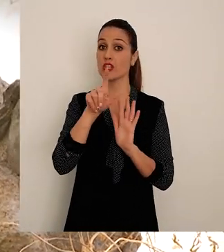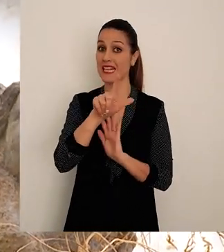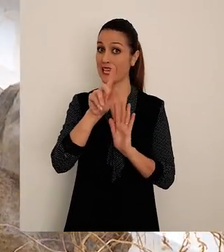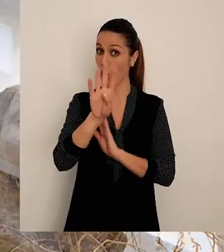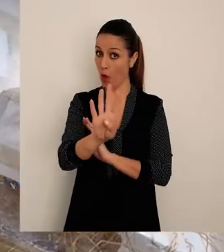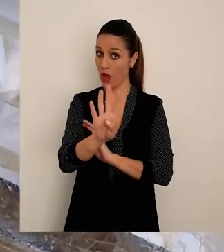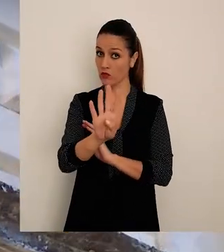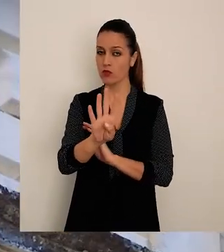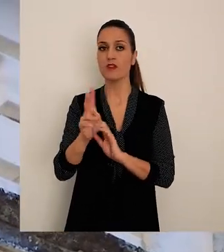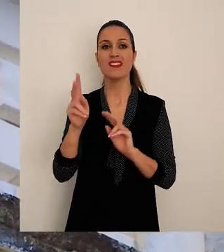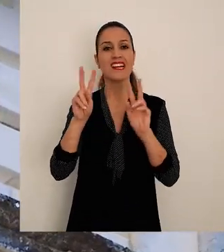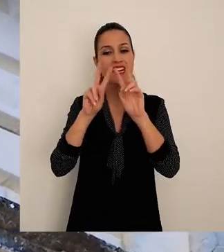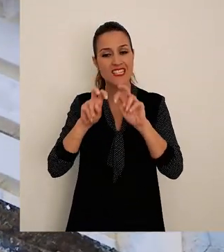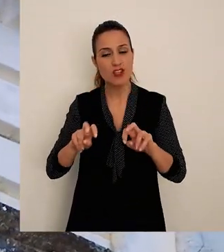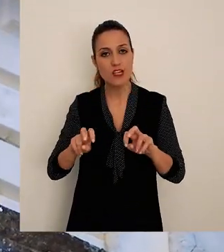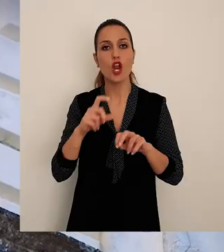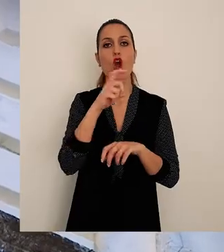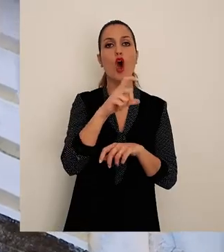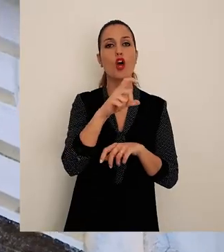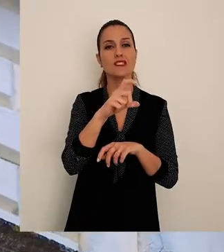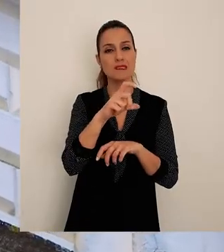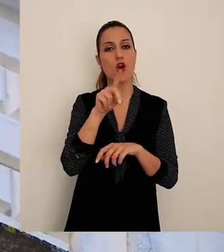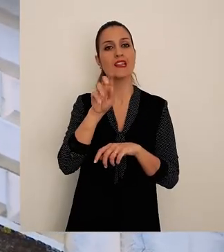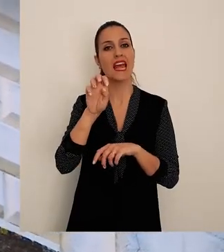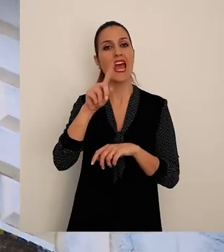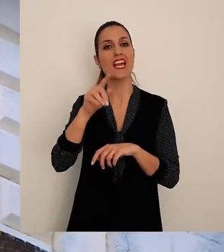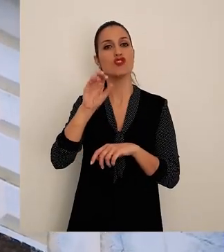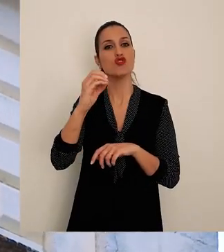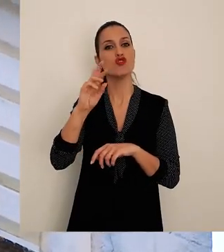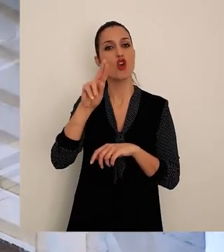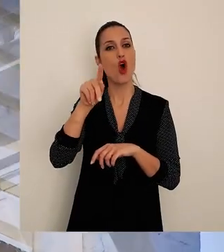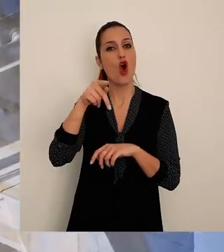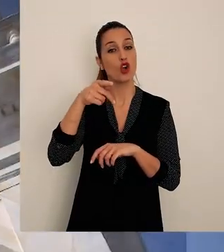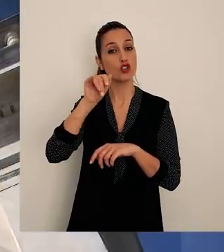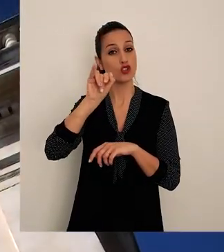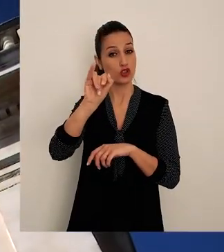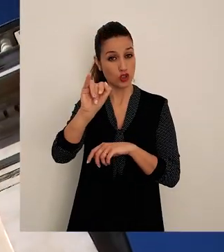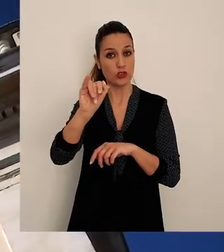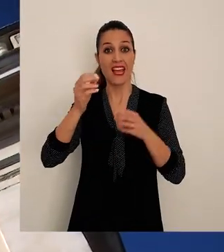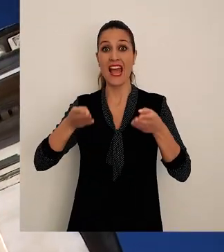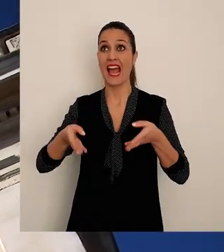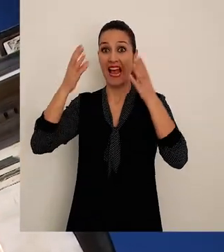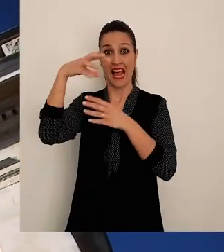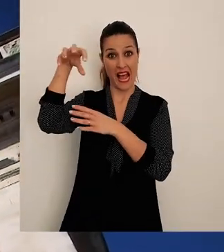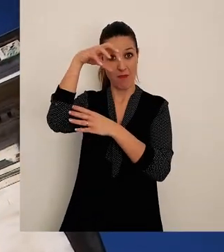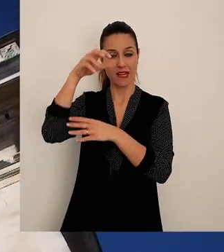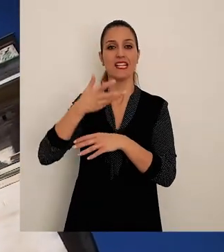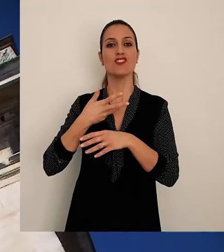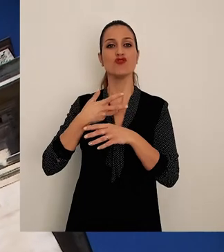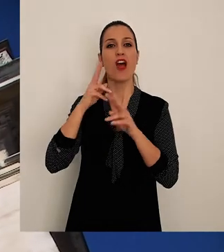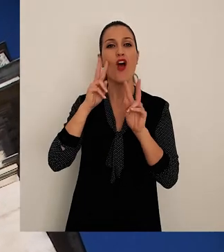Nel 1874 il ricercatore salentino Cosimo De Giorgi istituì all'interno del campanile